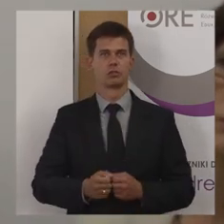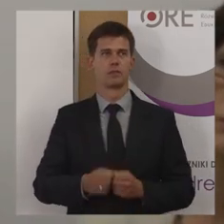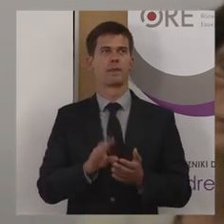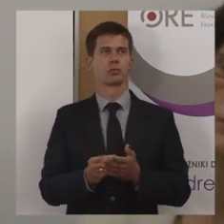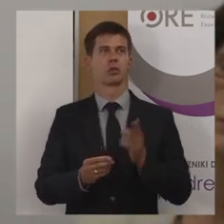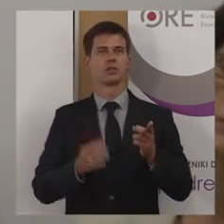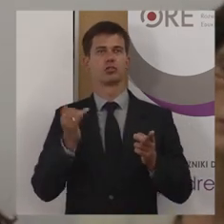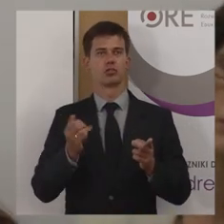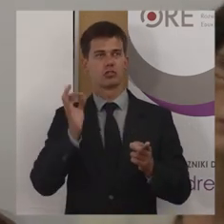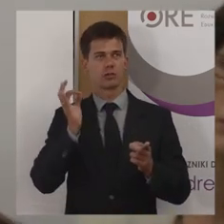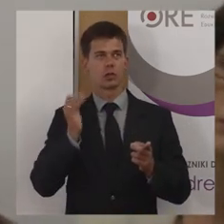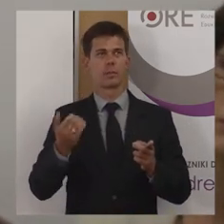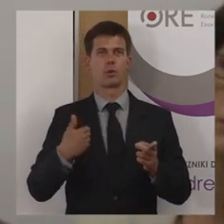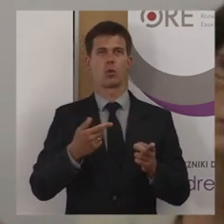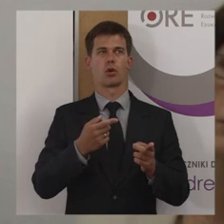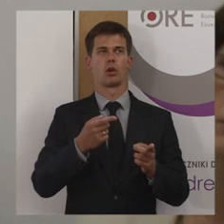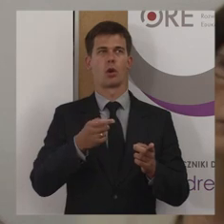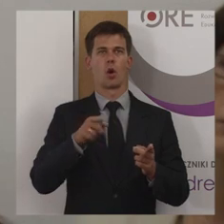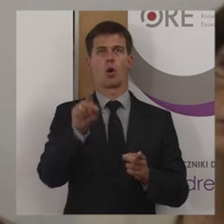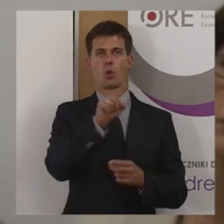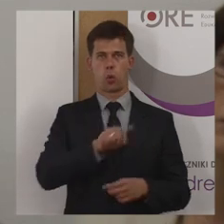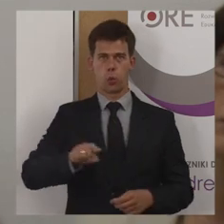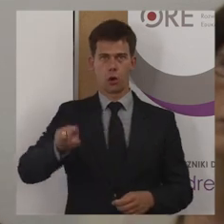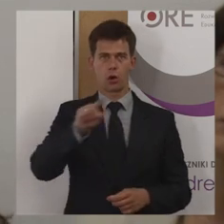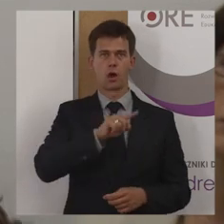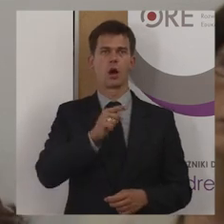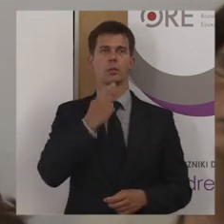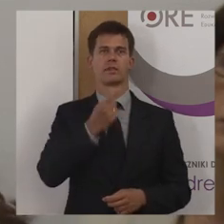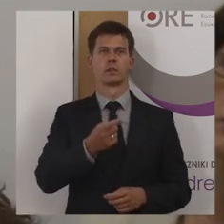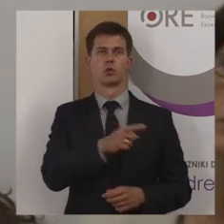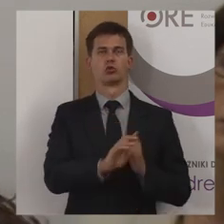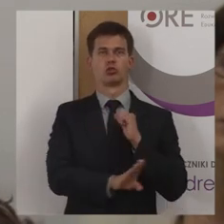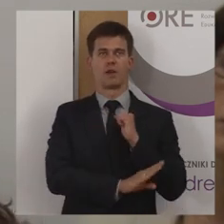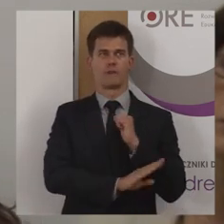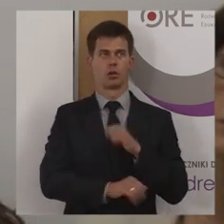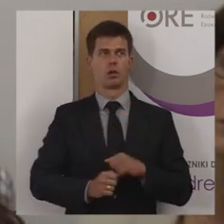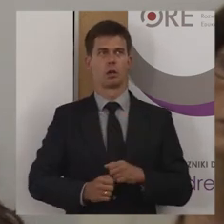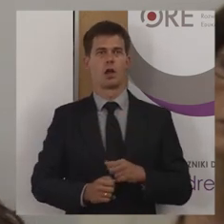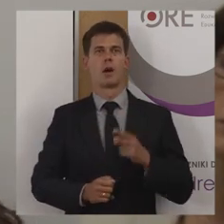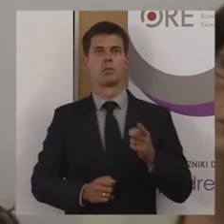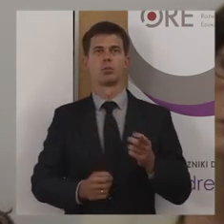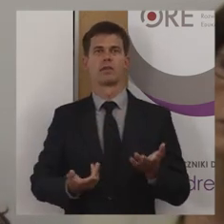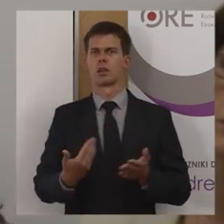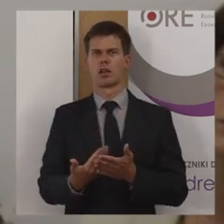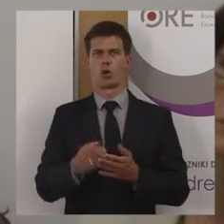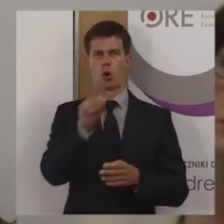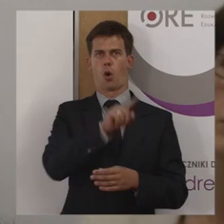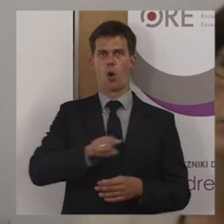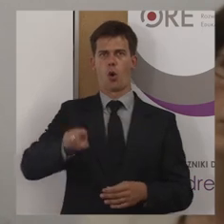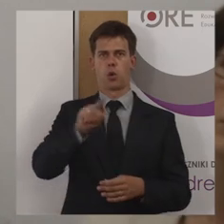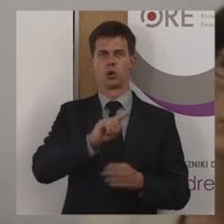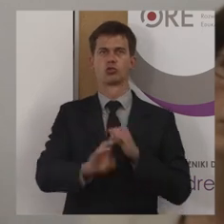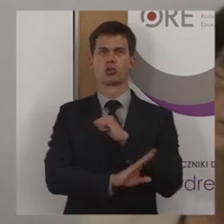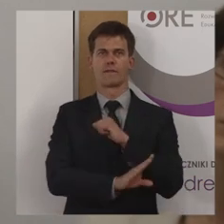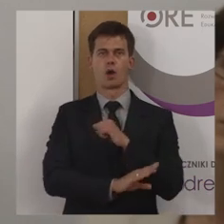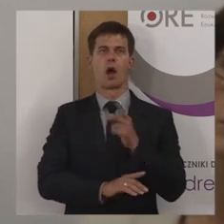narysowała kółko i mówią, że jest to drzewo. Dlaczego tak narysowałeś drzewo? No bo jak podejdę do tego drzewa i go obejmę, no to wtedy moje